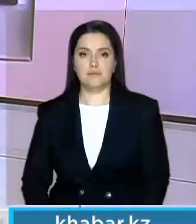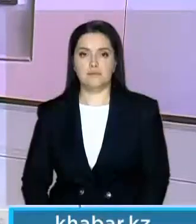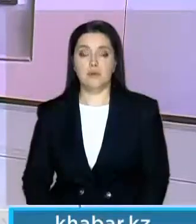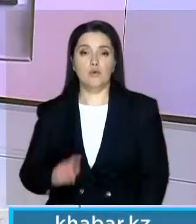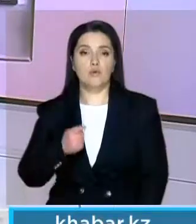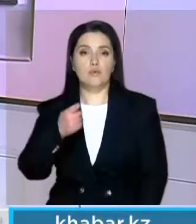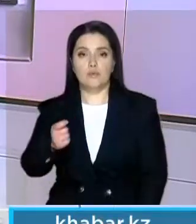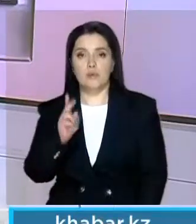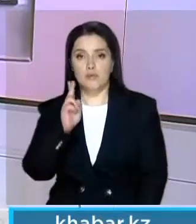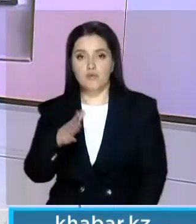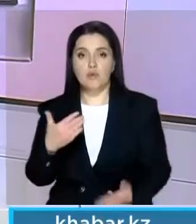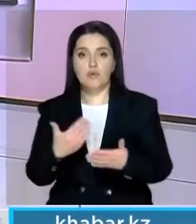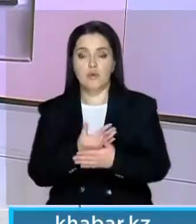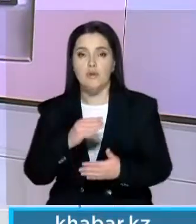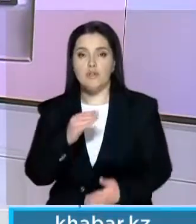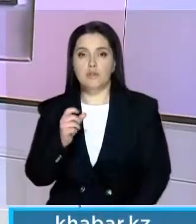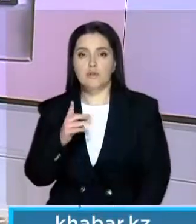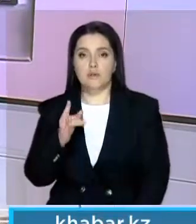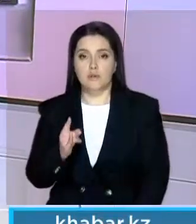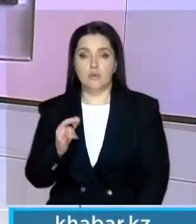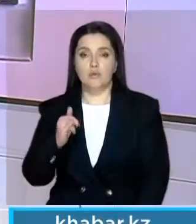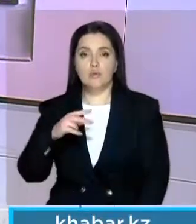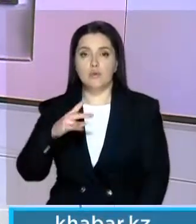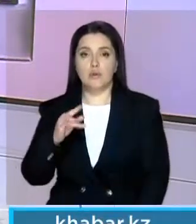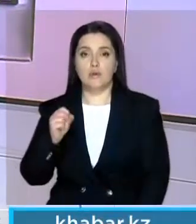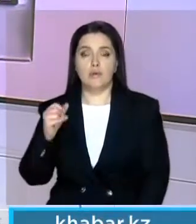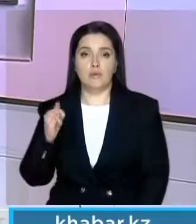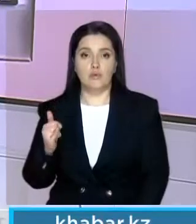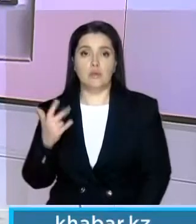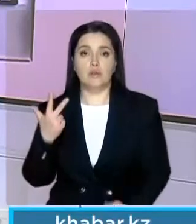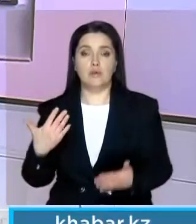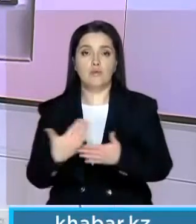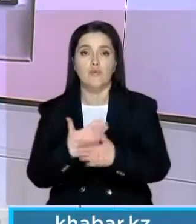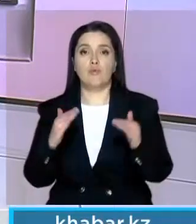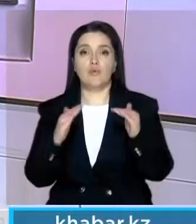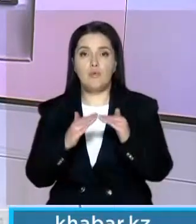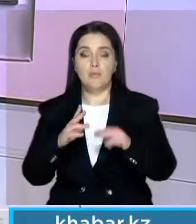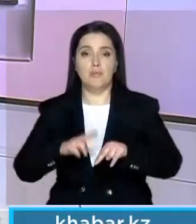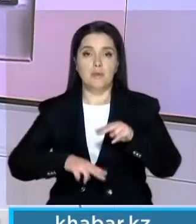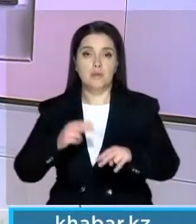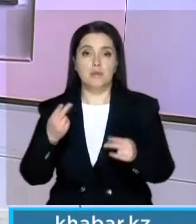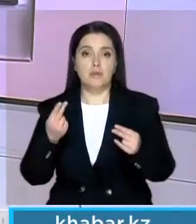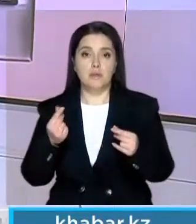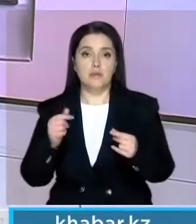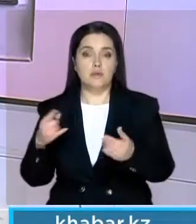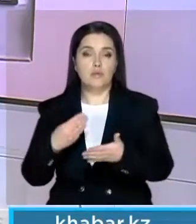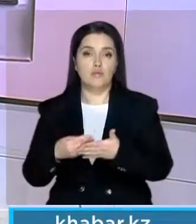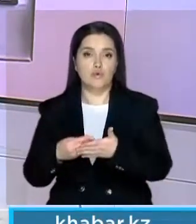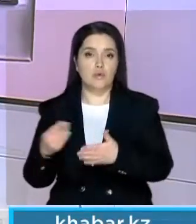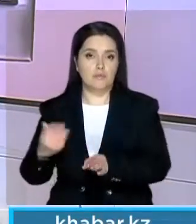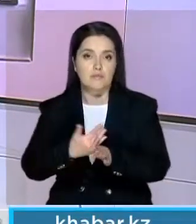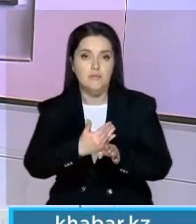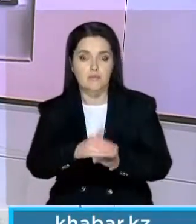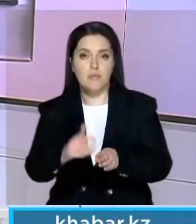ключи от Новых квартир вручили жителям посёлка ззд это в области улытау три новых дома коттеджного типа построены на средства из районного бюджета